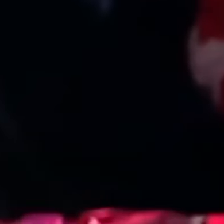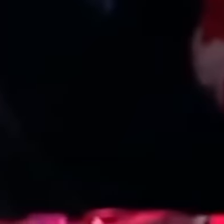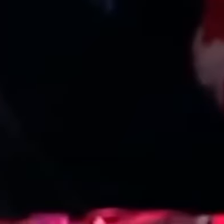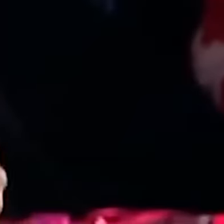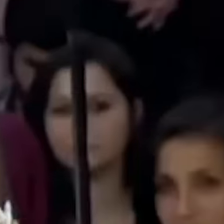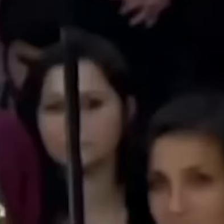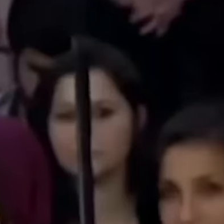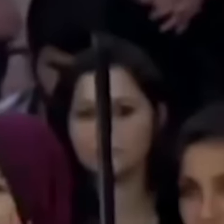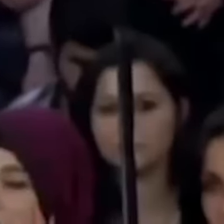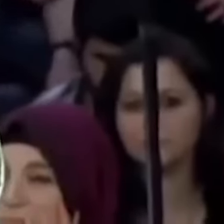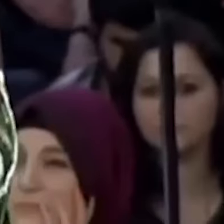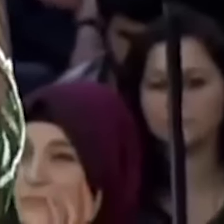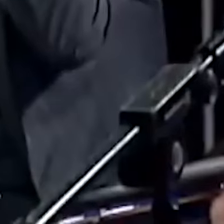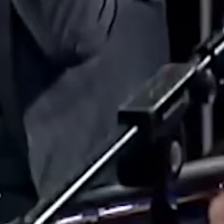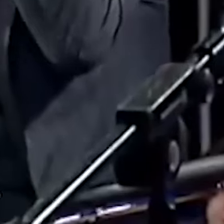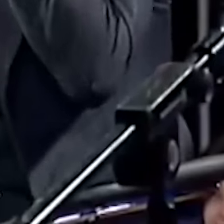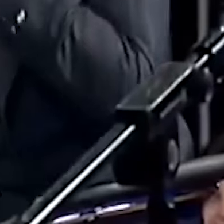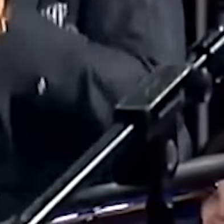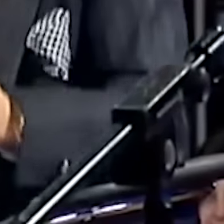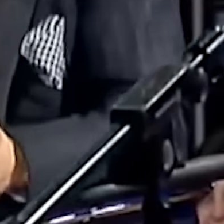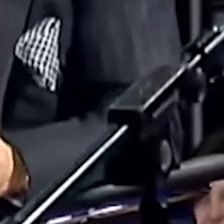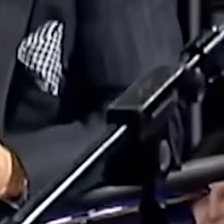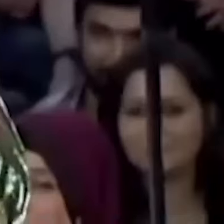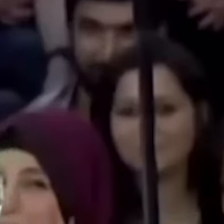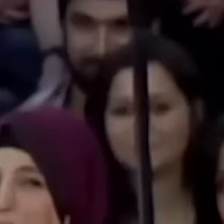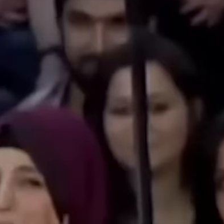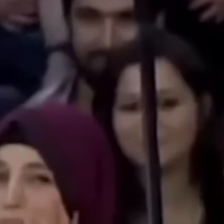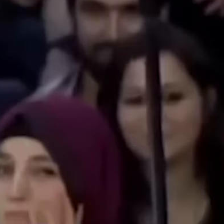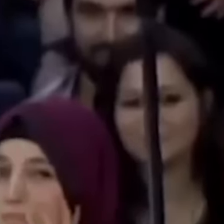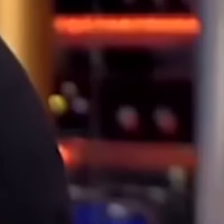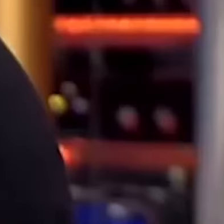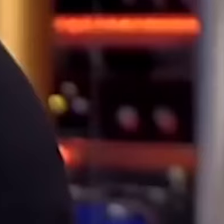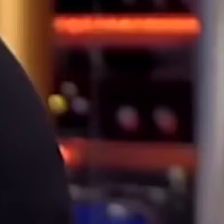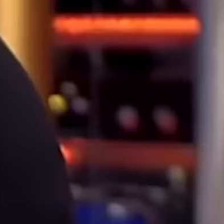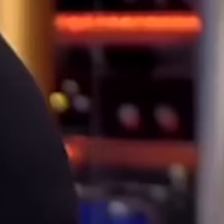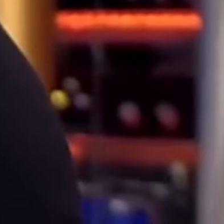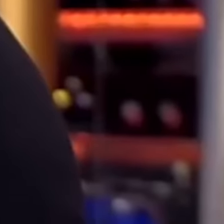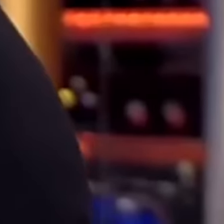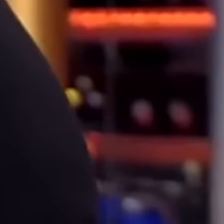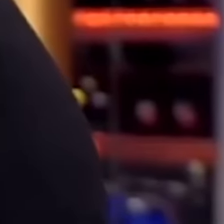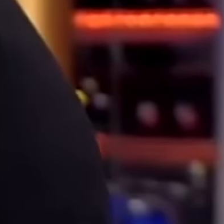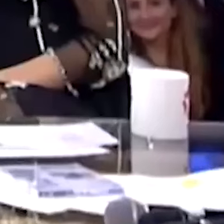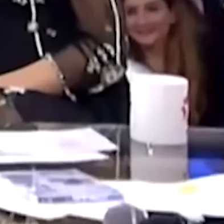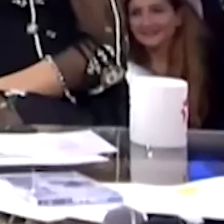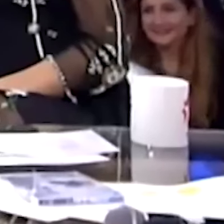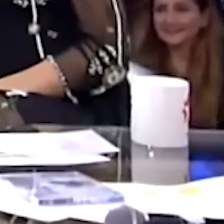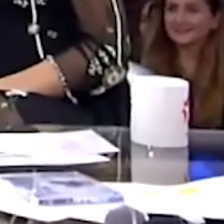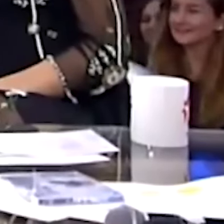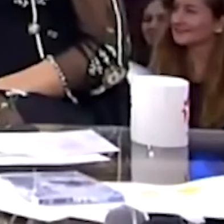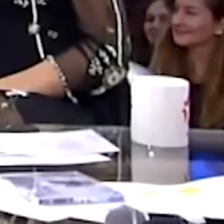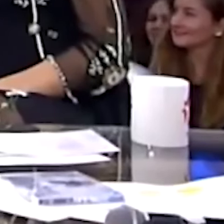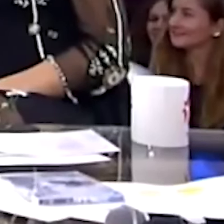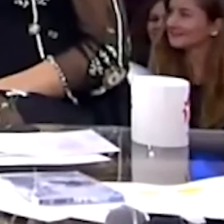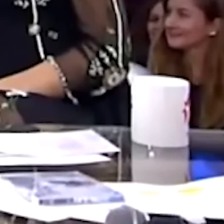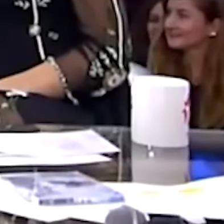o çok mu seksi? Nedir Game of Thrones? Hayır ya, cücenin olayı. Cüce için izlemiyorum yani. Çoğu kişi o